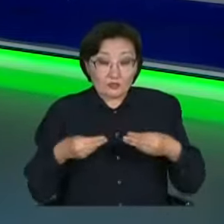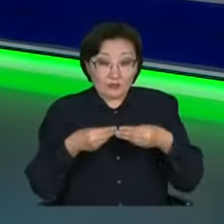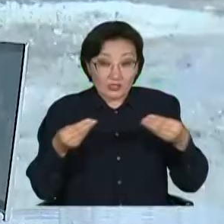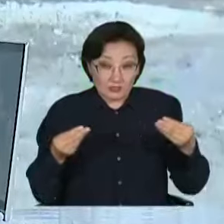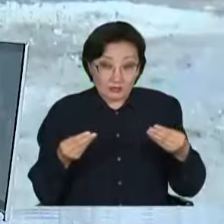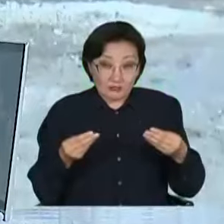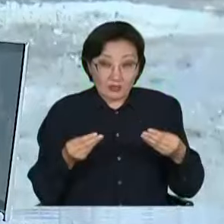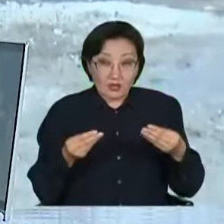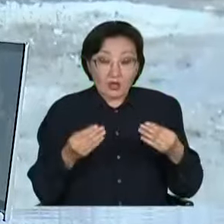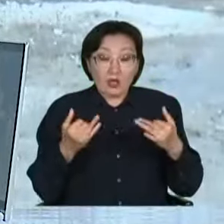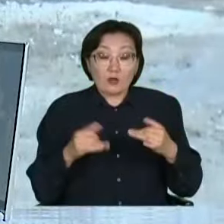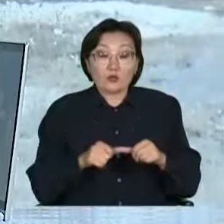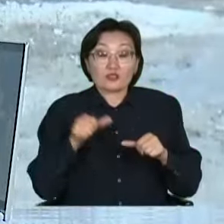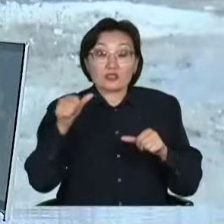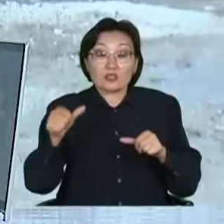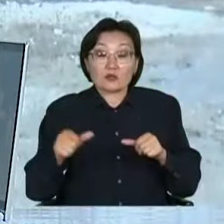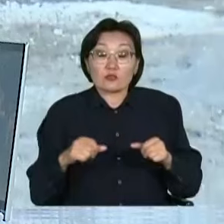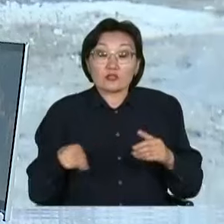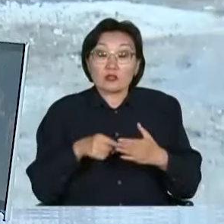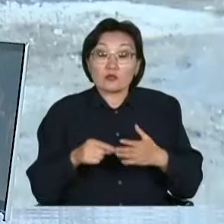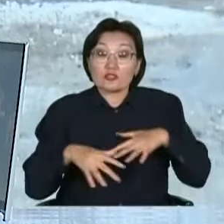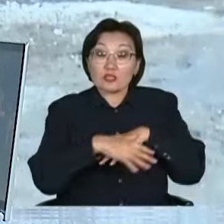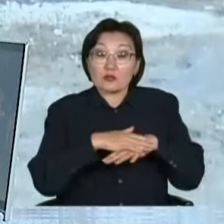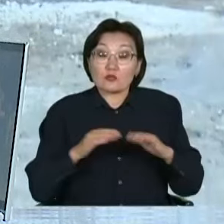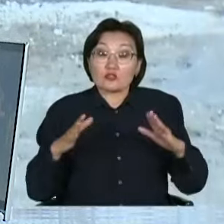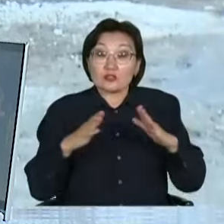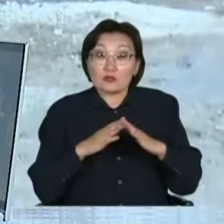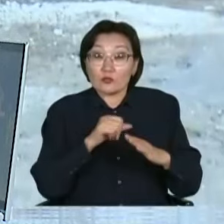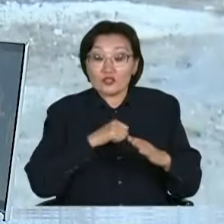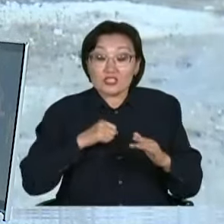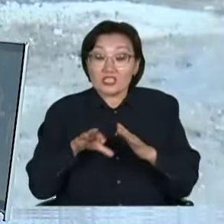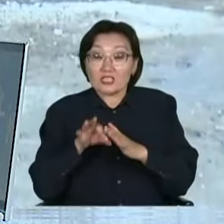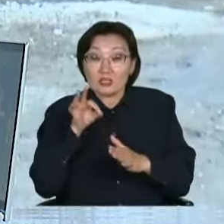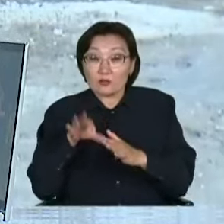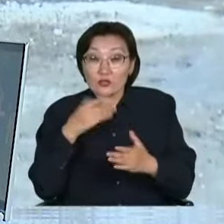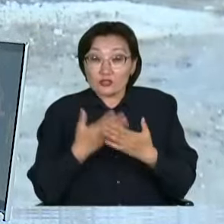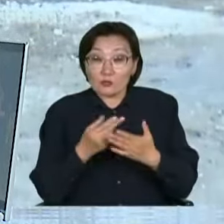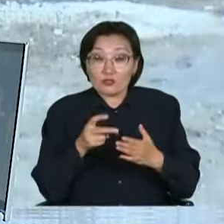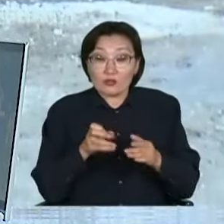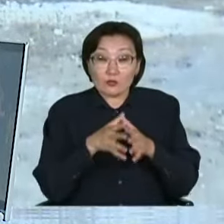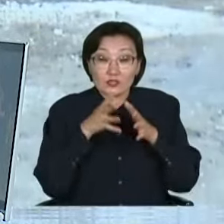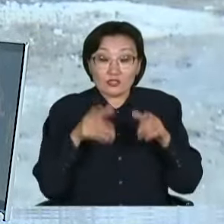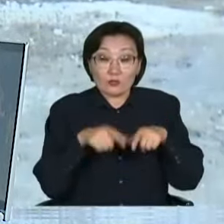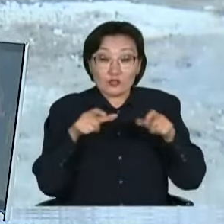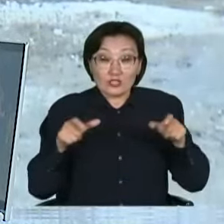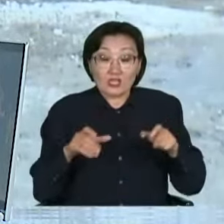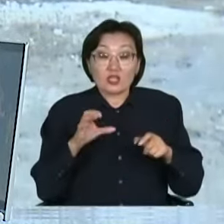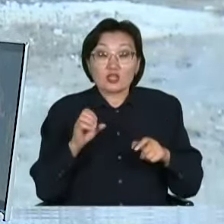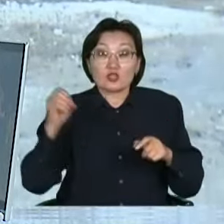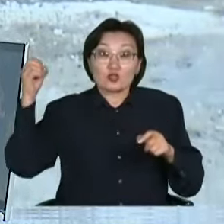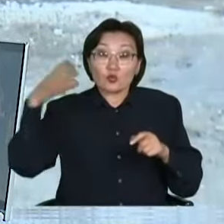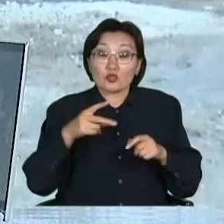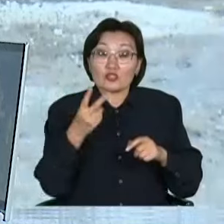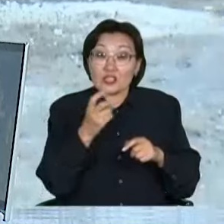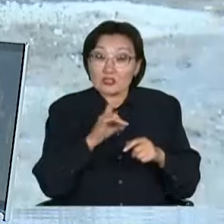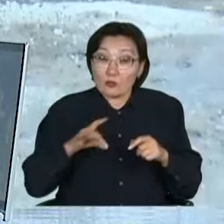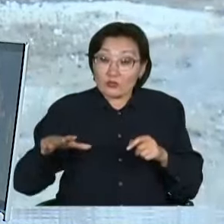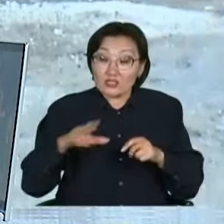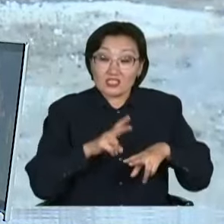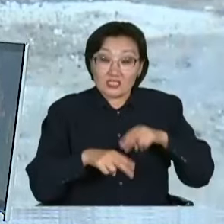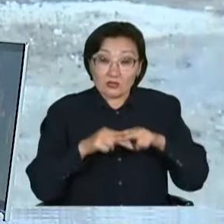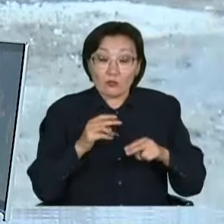екен. Ерекшелігі, шаһар тұрғындары баспананы өздері таңдайды. Мәселен, 200-ден астам адам Солнечный 2 ықшамауданында